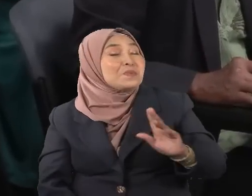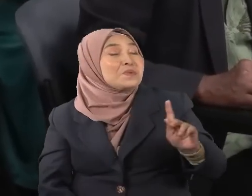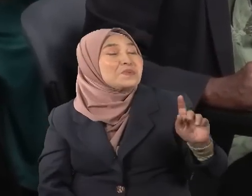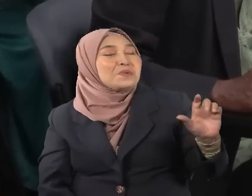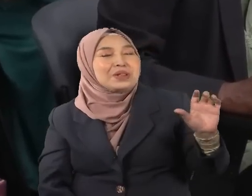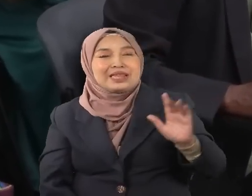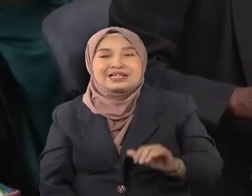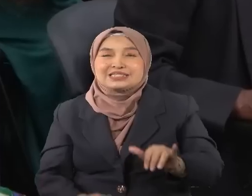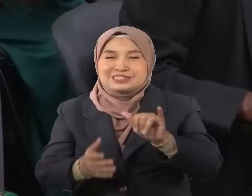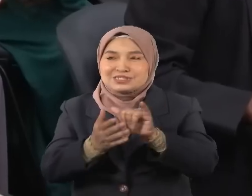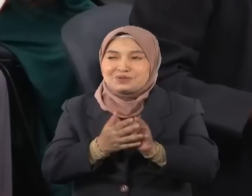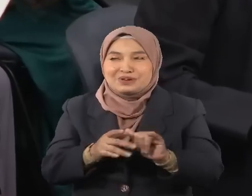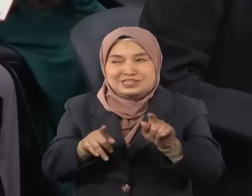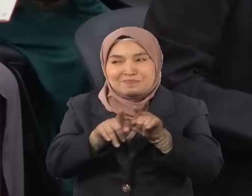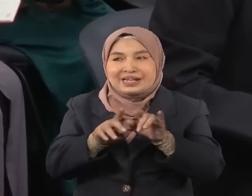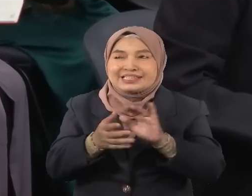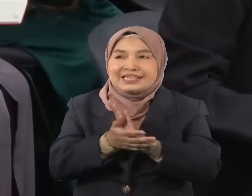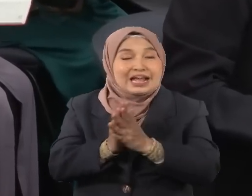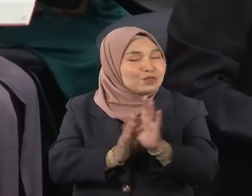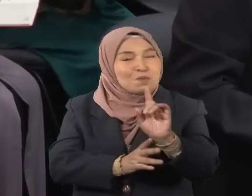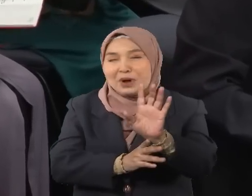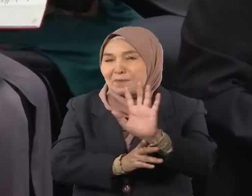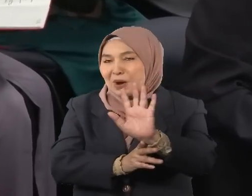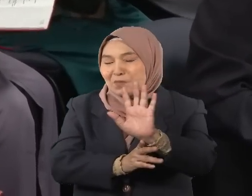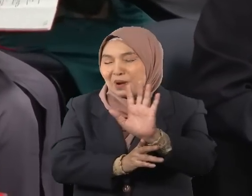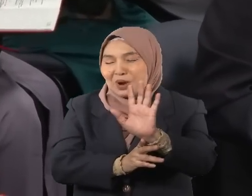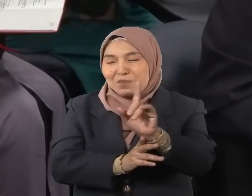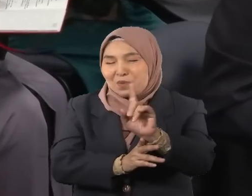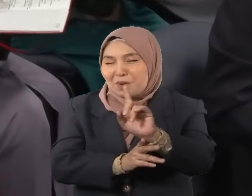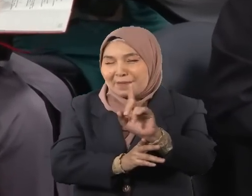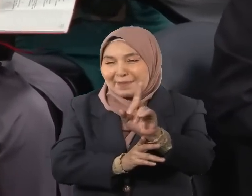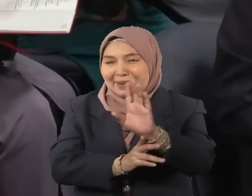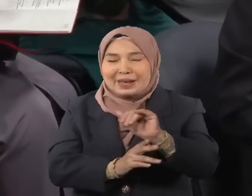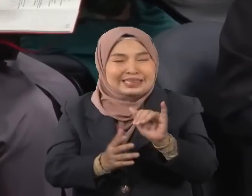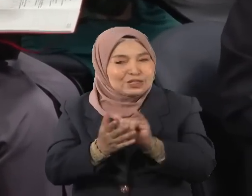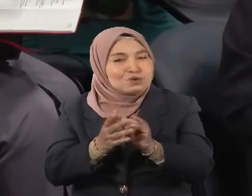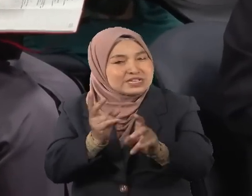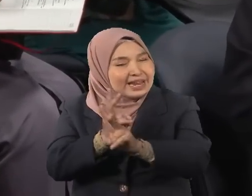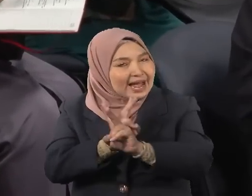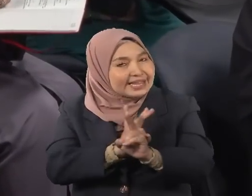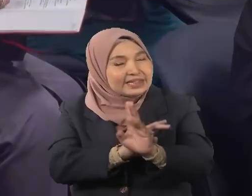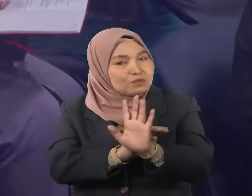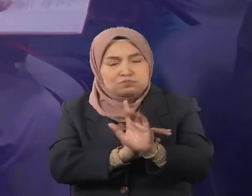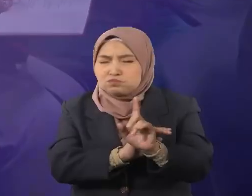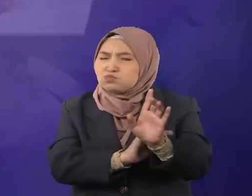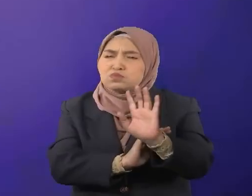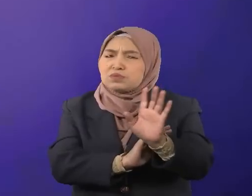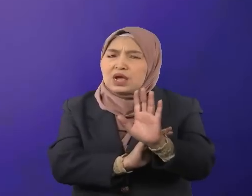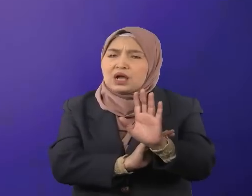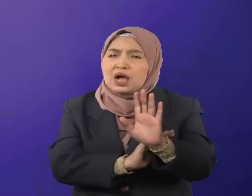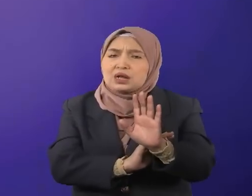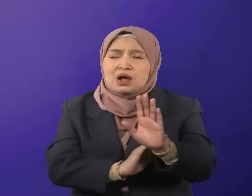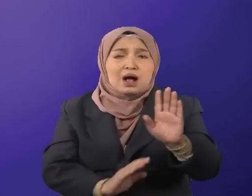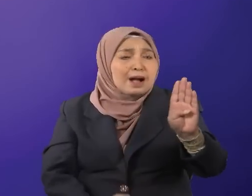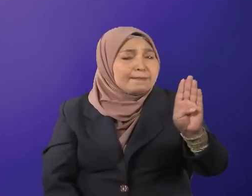kata. Bukan cool play Ustaz. Ah, bukan. Okay. Bukan itu, bukanlah. Subhanallah. Baik. Jadi kena hati-hati, jangan kaf.